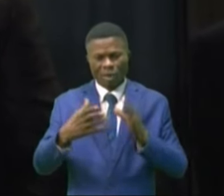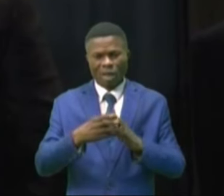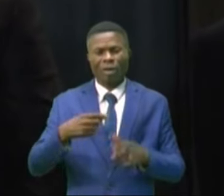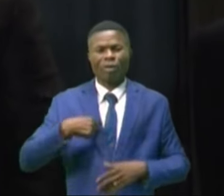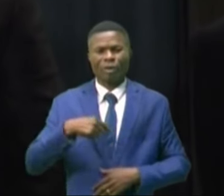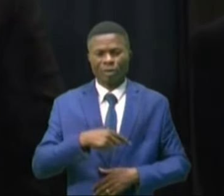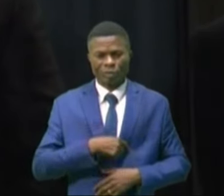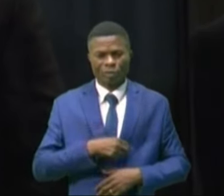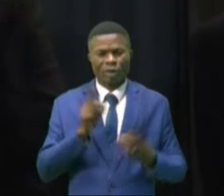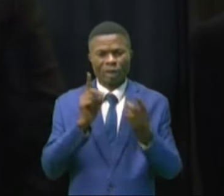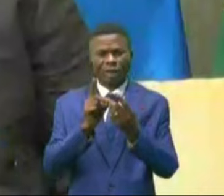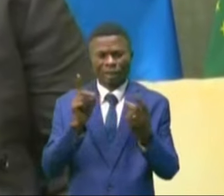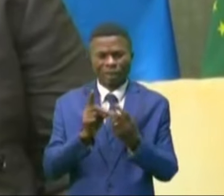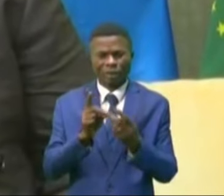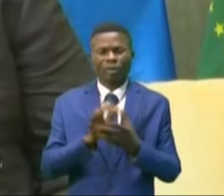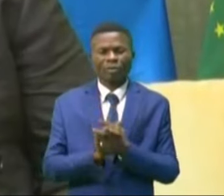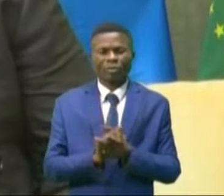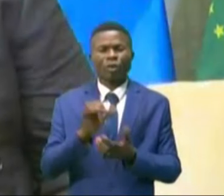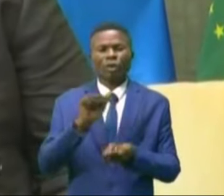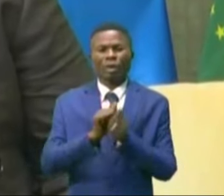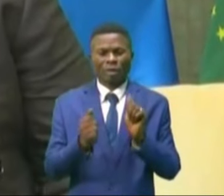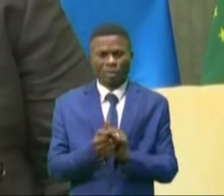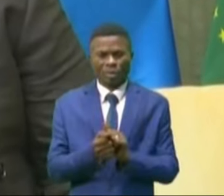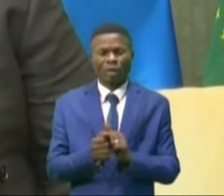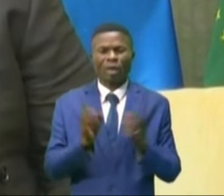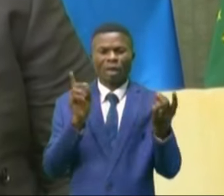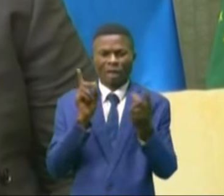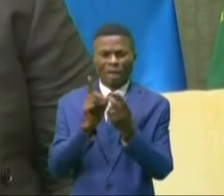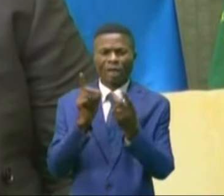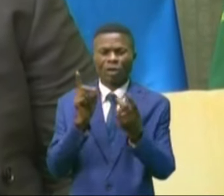au contact de la situation, au contact